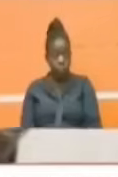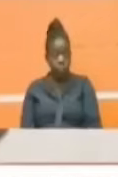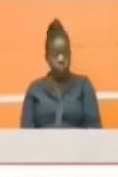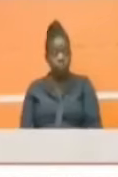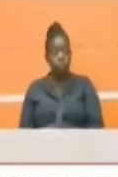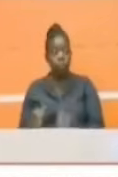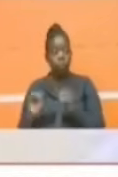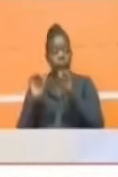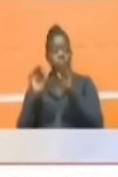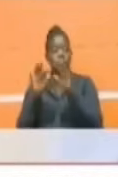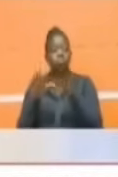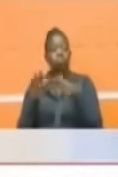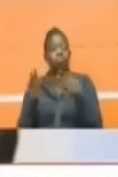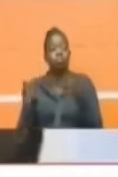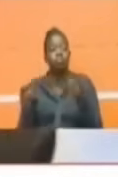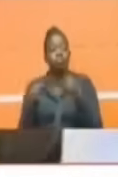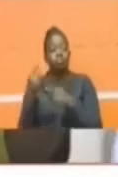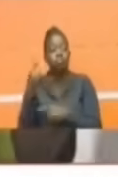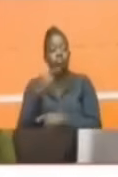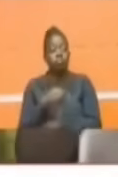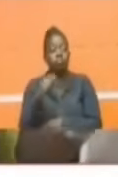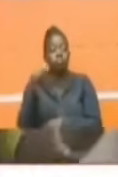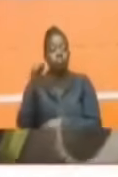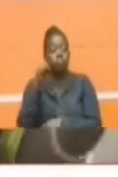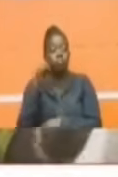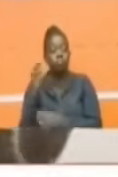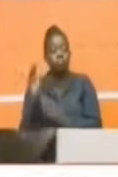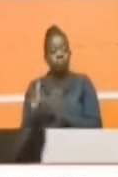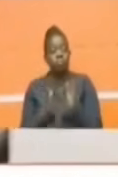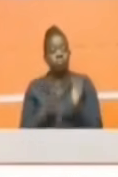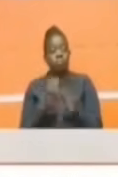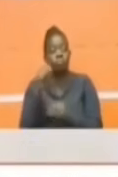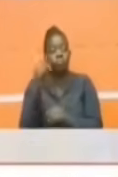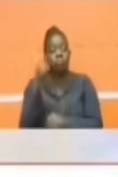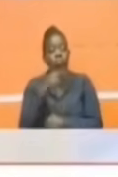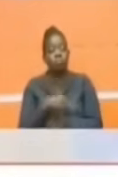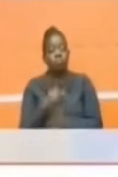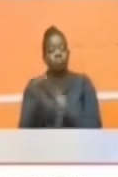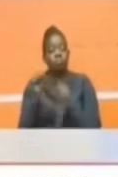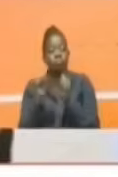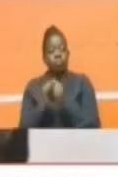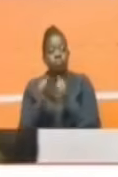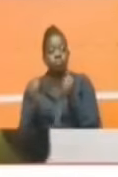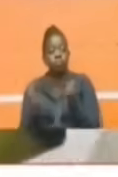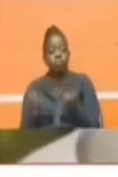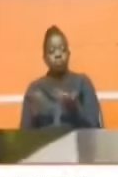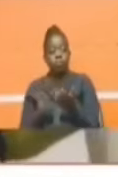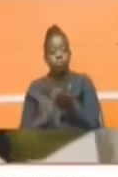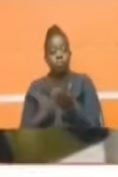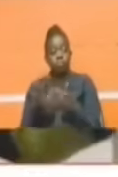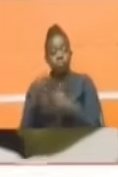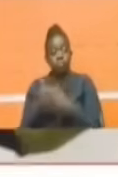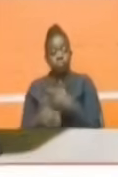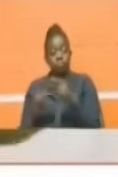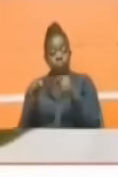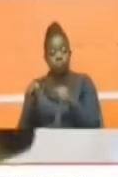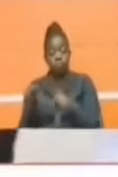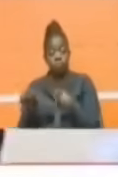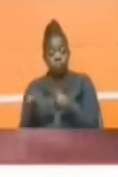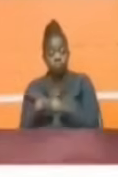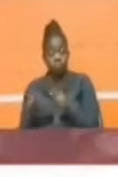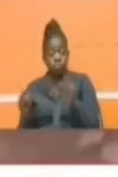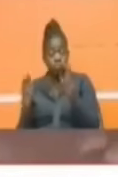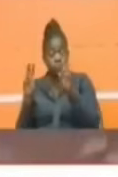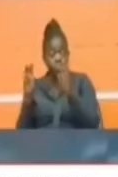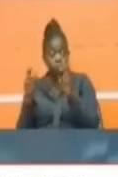Kungana luno lwatandise olunaku olwegulo nga lutegekebwa bulinga ennaku z'omwezi 10 omwezi ogwokutaano ng'olw'omulundi guno